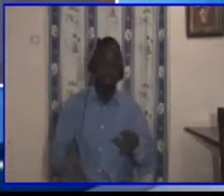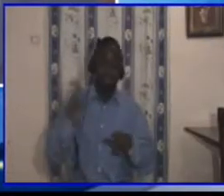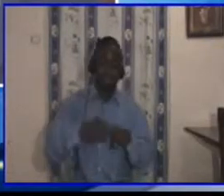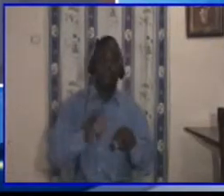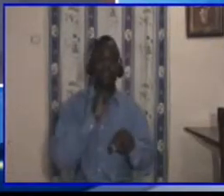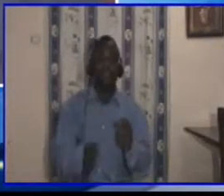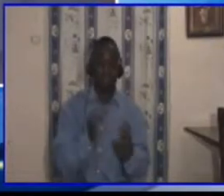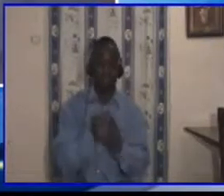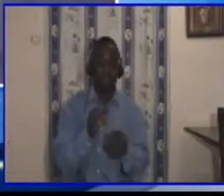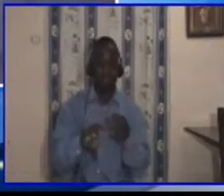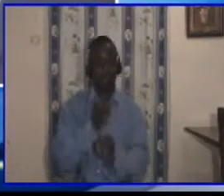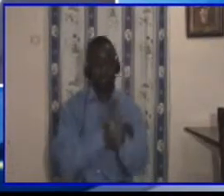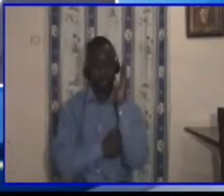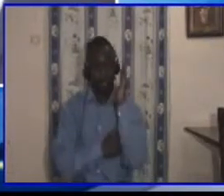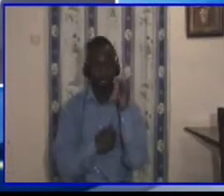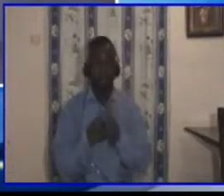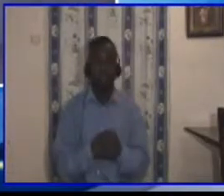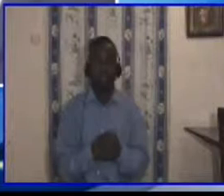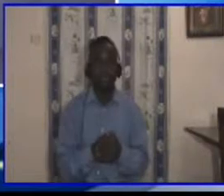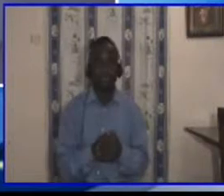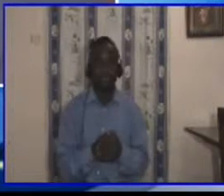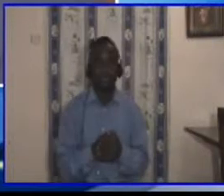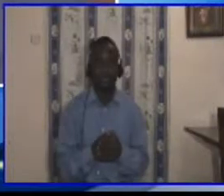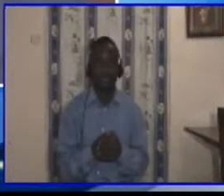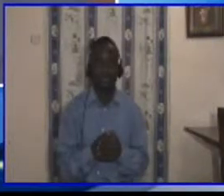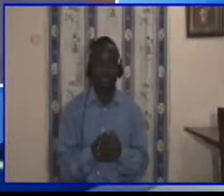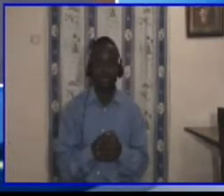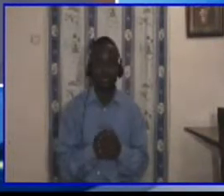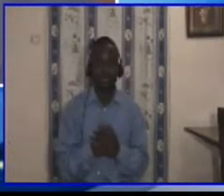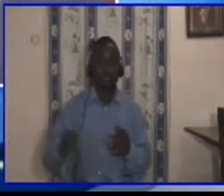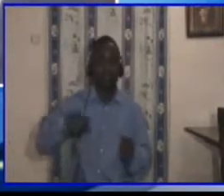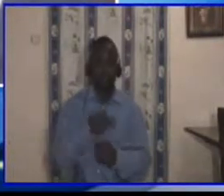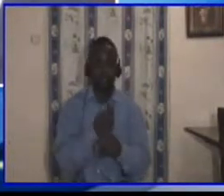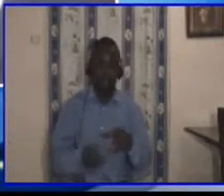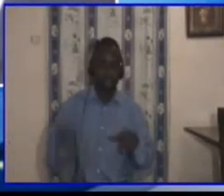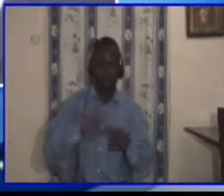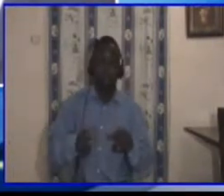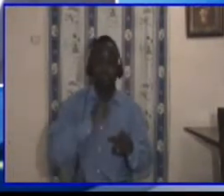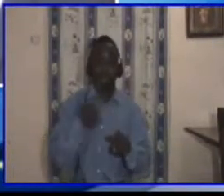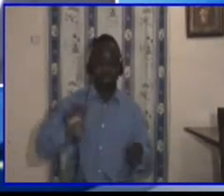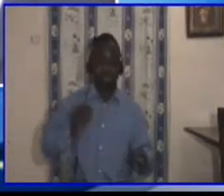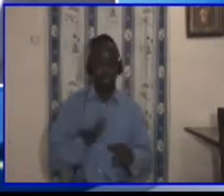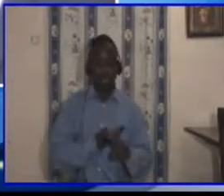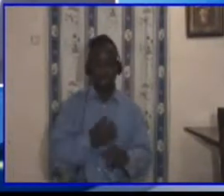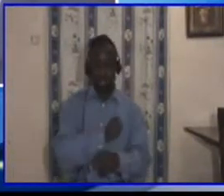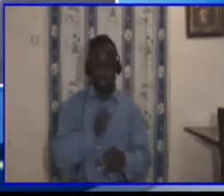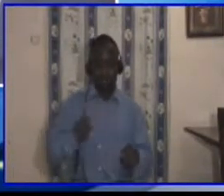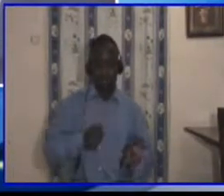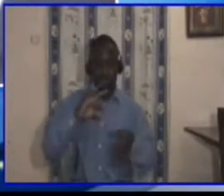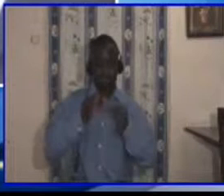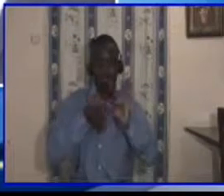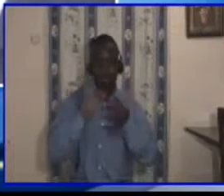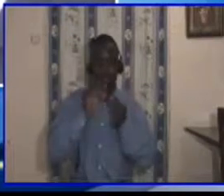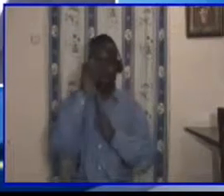noi non aggiungiamo nulla alla parola di dio non